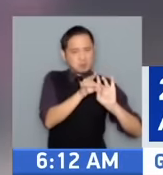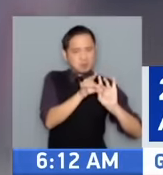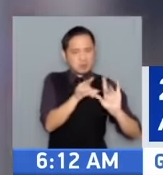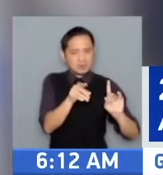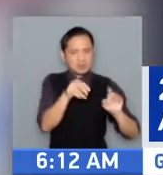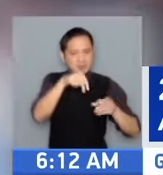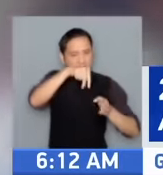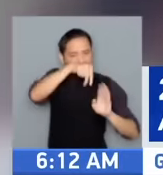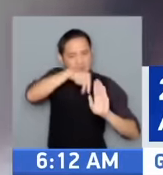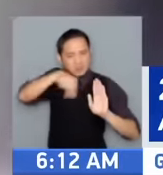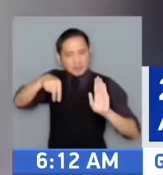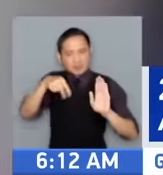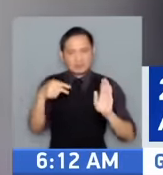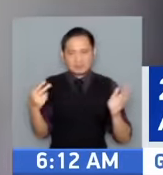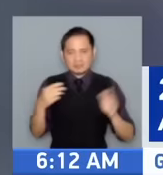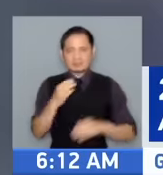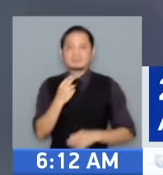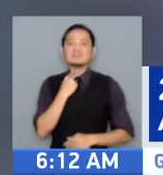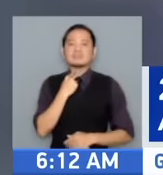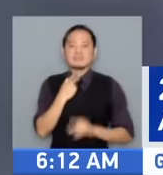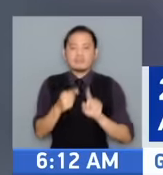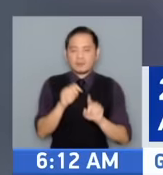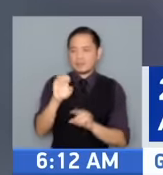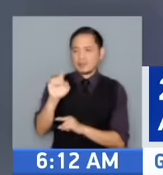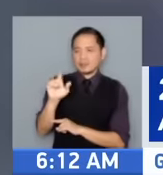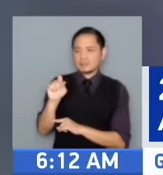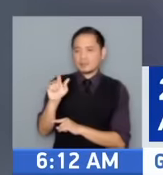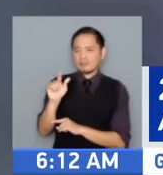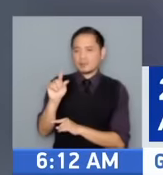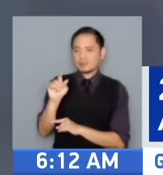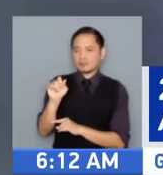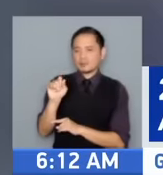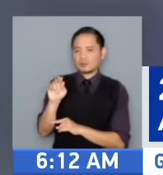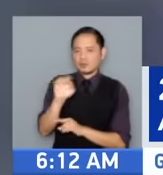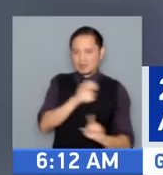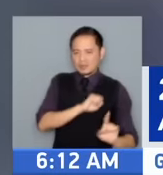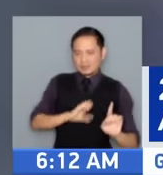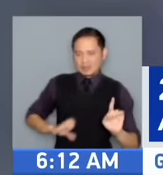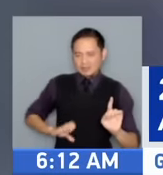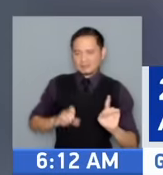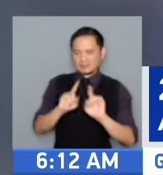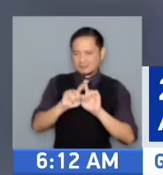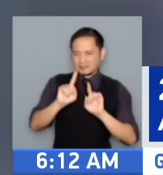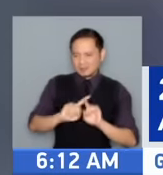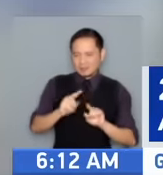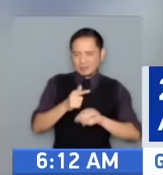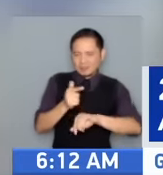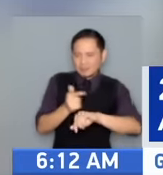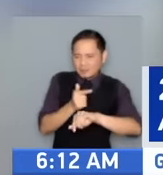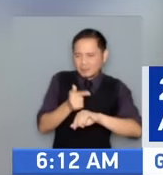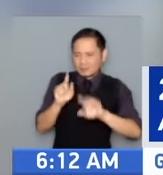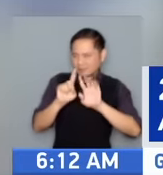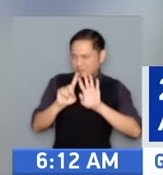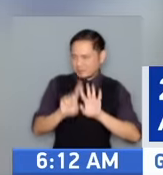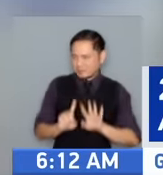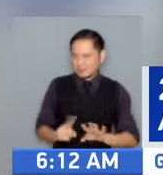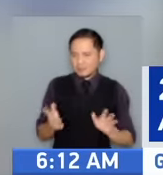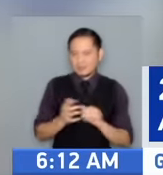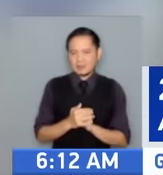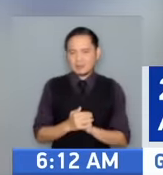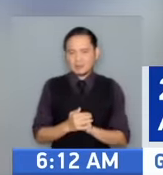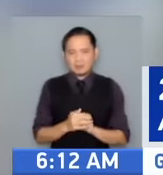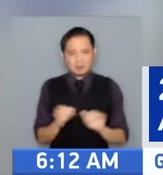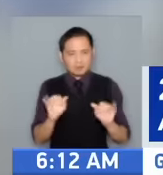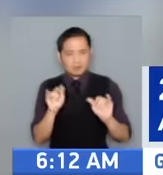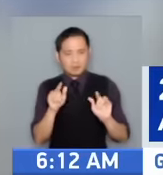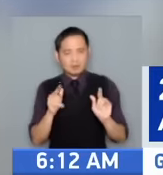El Salvador, Honduras at Guatemala. Inabandon na raw ito ng driver matapos makipaghabulan sa mga otoridad.